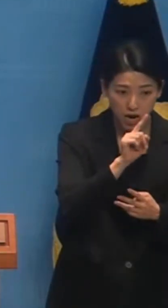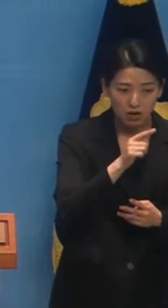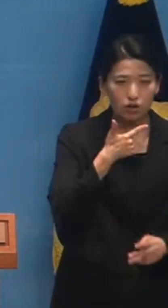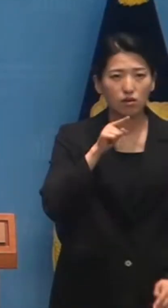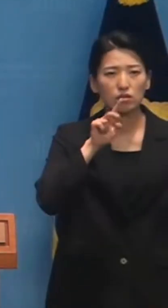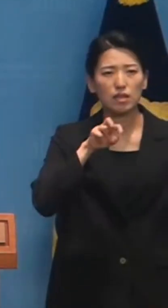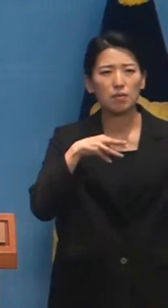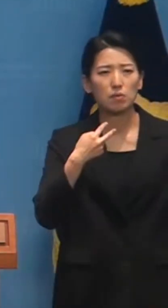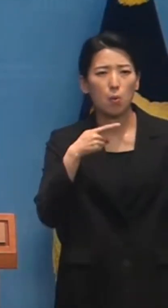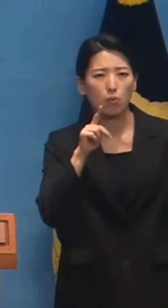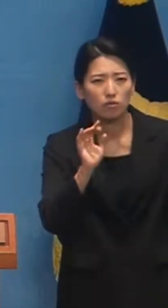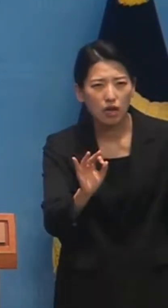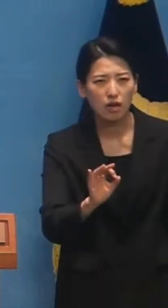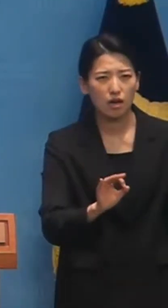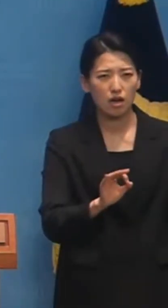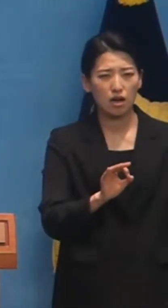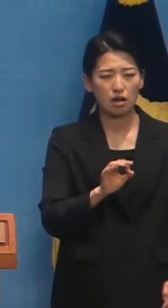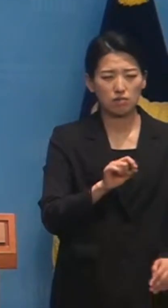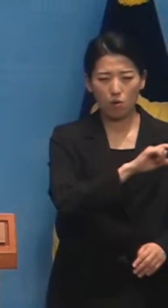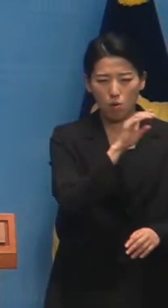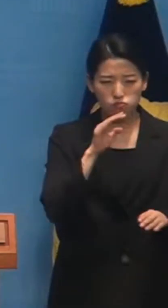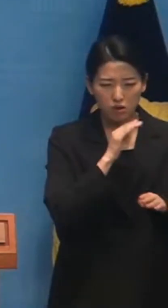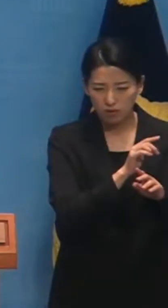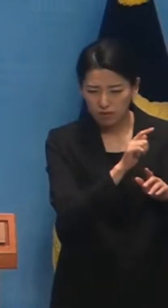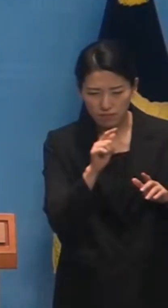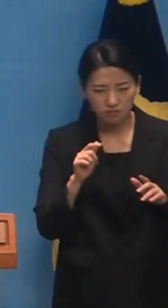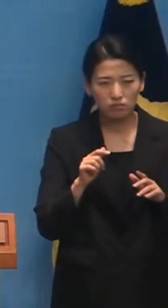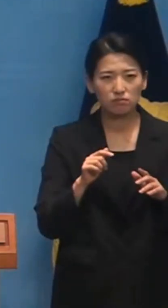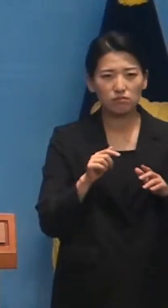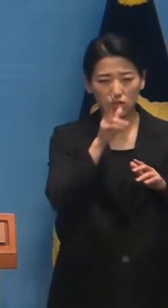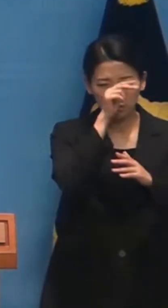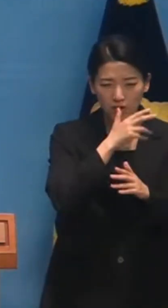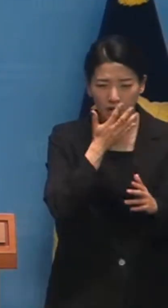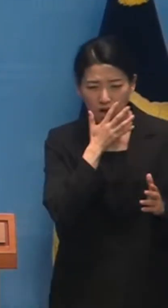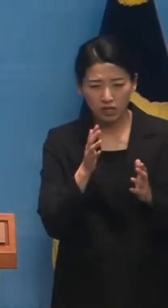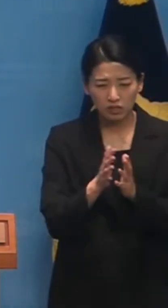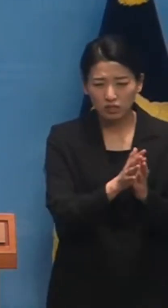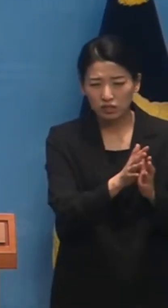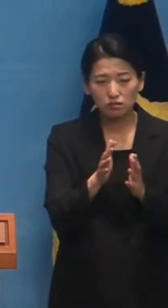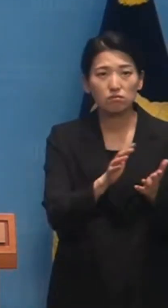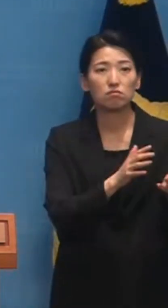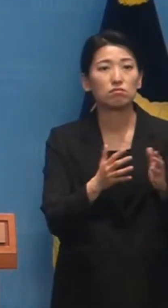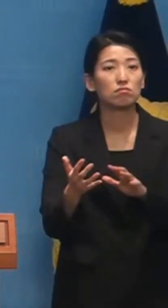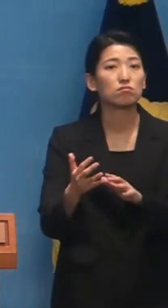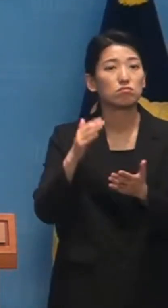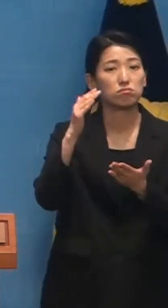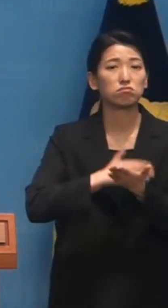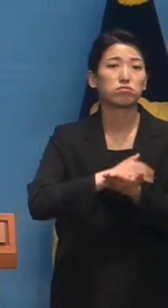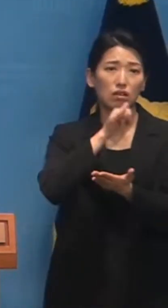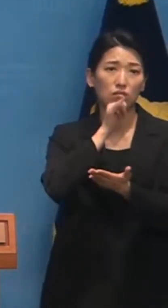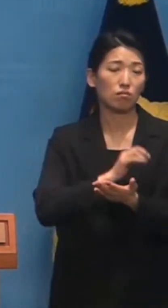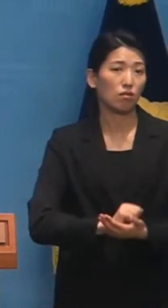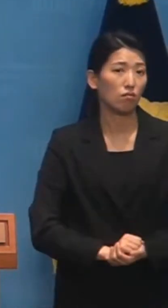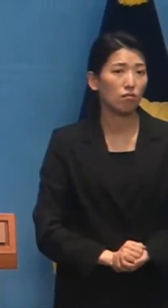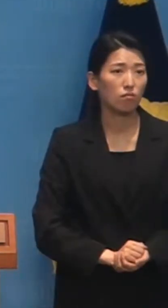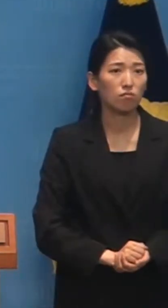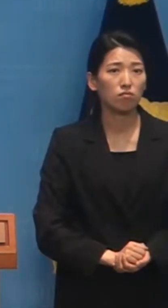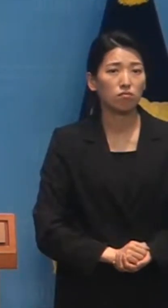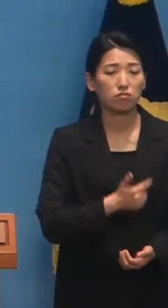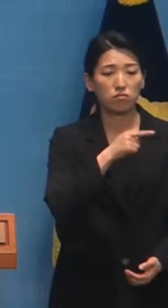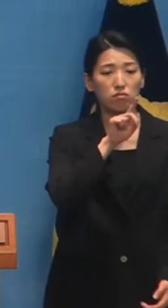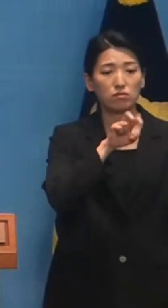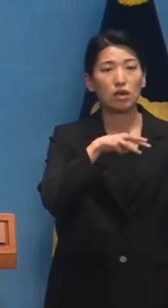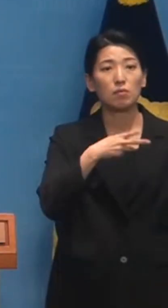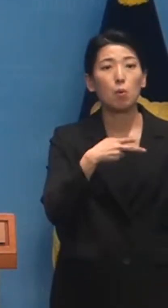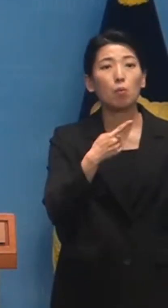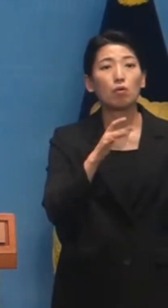등 무장대와 토벌대 간의 무력 충돌로 수많은 사람이 희생당한 사건으로 기록되어 있습니다.